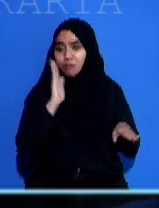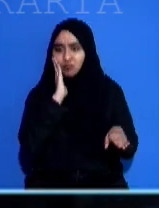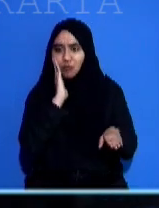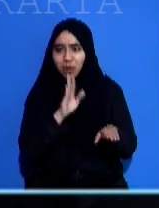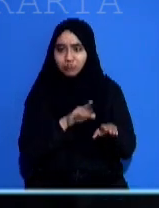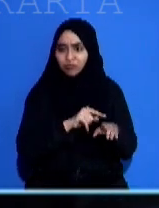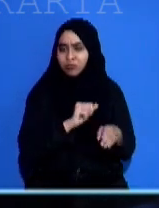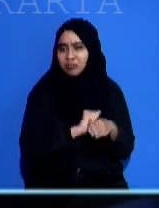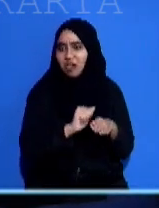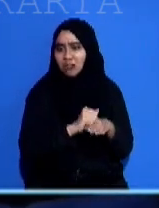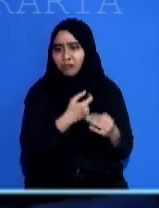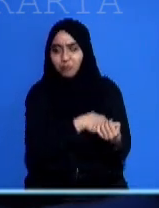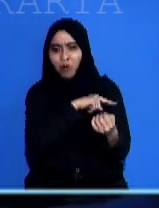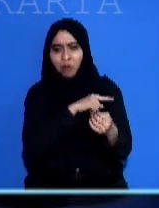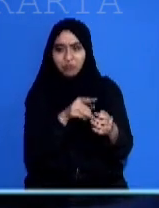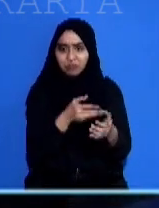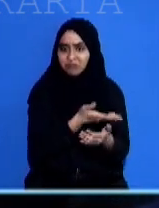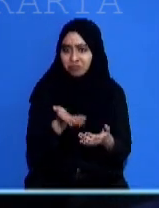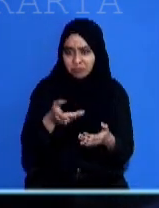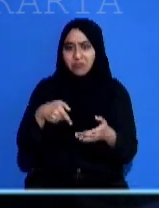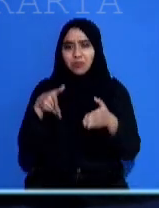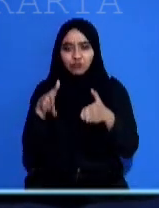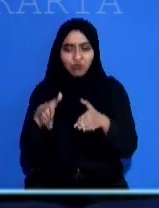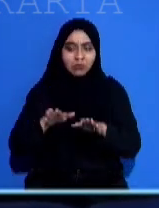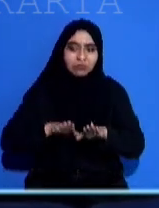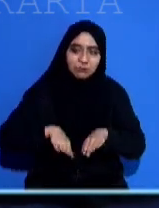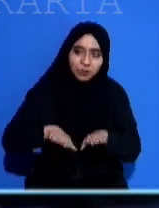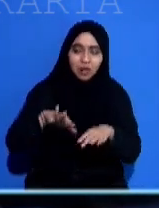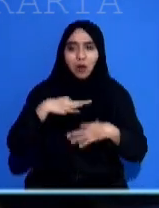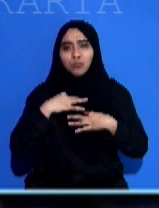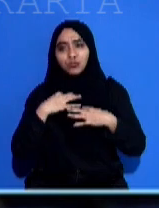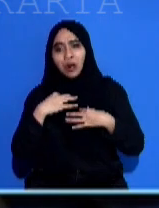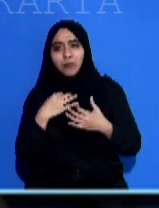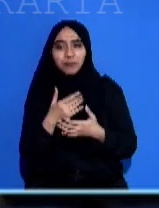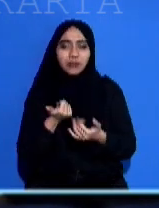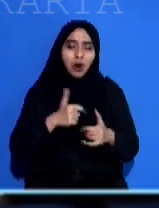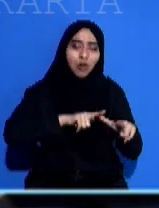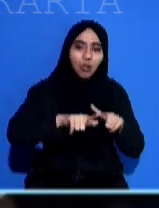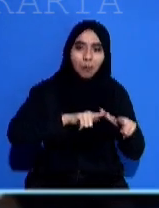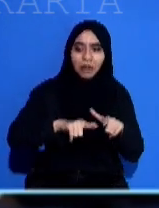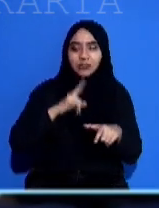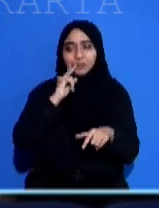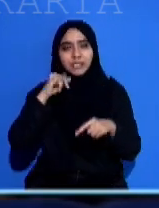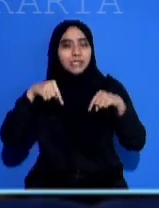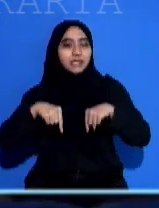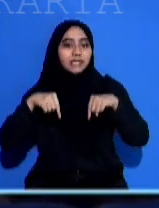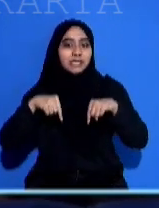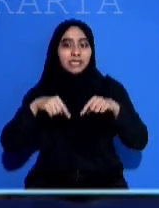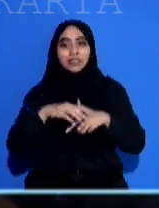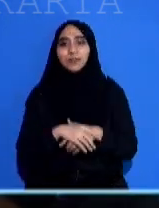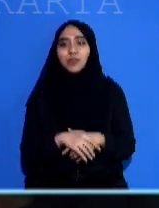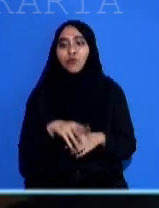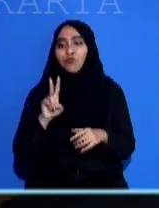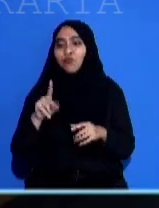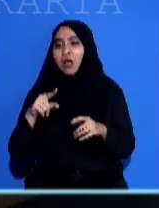kemampuannya mereka terutama kalau sekarang kita di bidang dunia tata busana Jadi mereka juga bisa mengikuti lomba-lomba seperti ini sekarang yang dapat membuat mereka makin